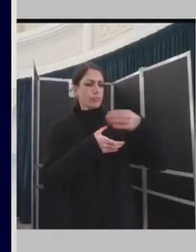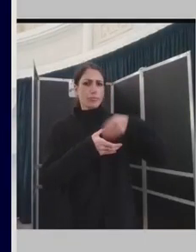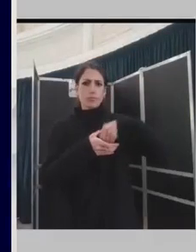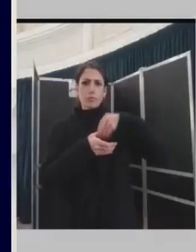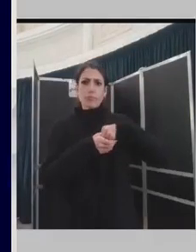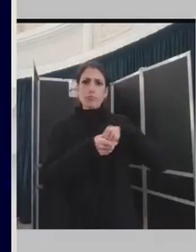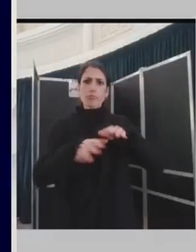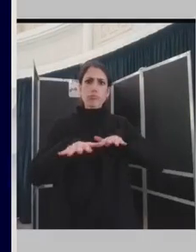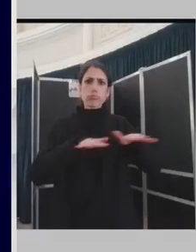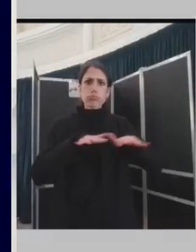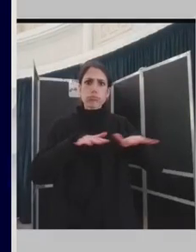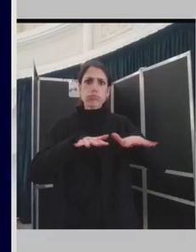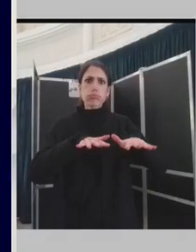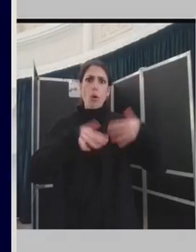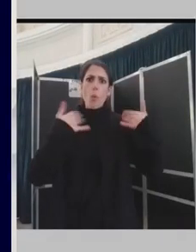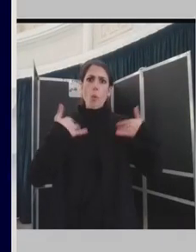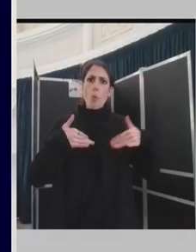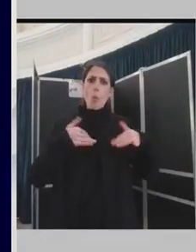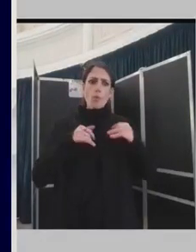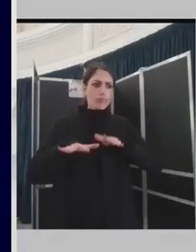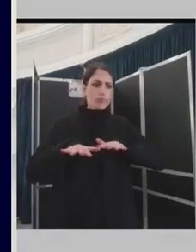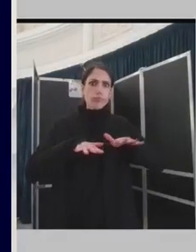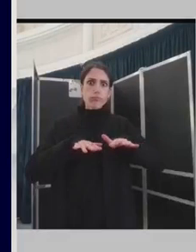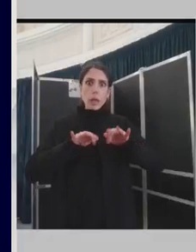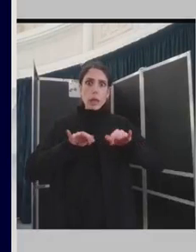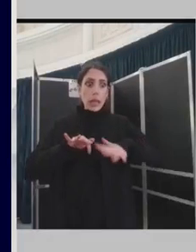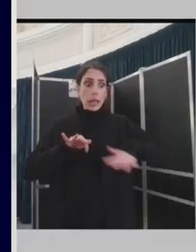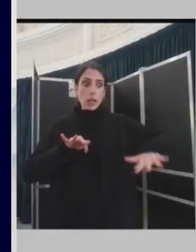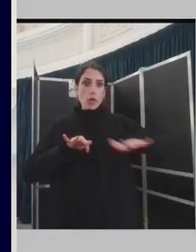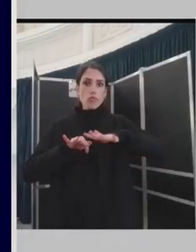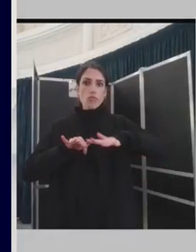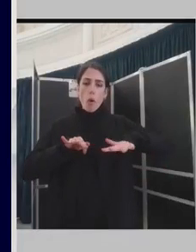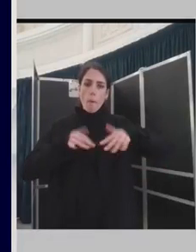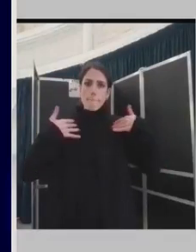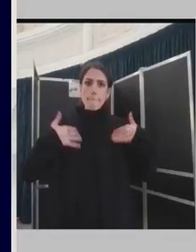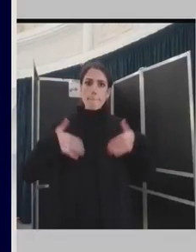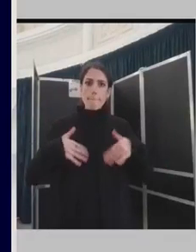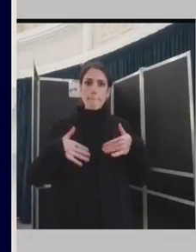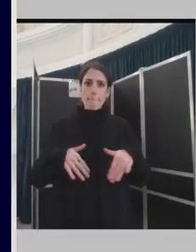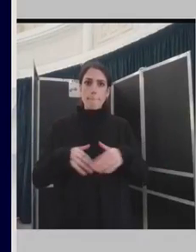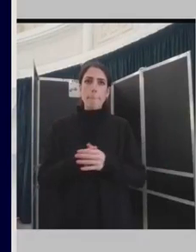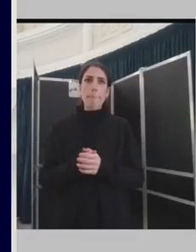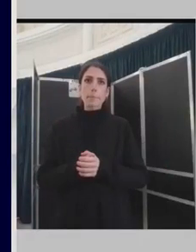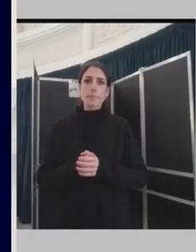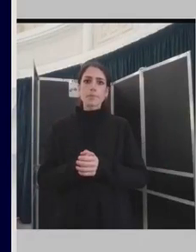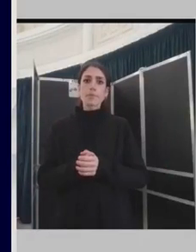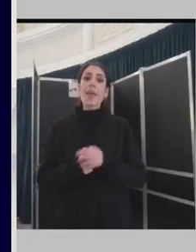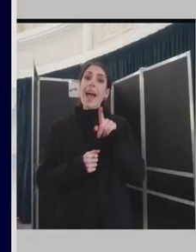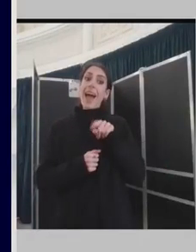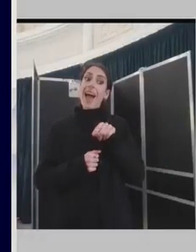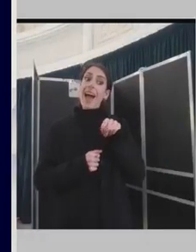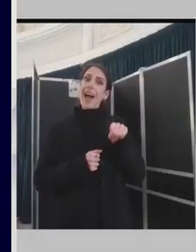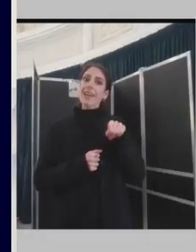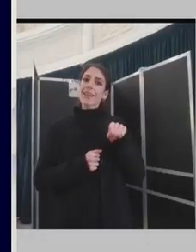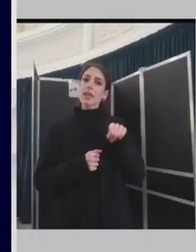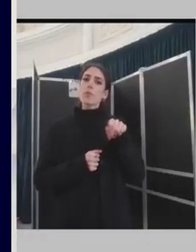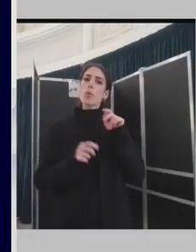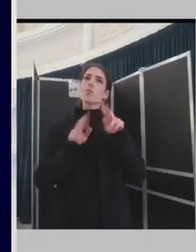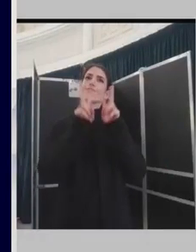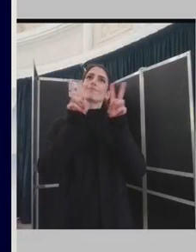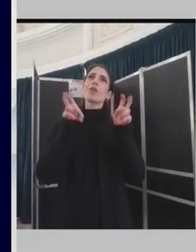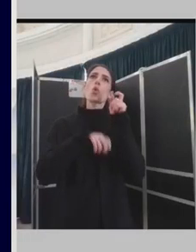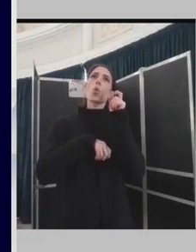attivo sul territorio, anche nella materia della cultura del soccorso,